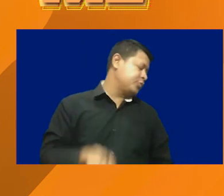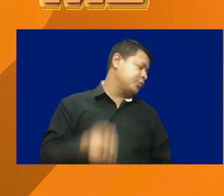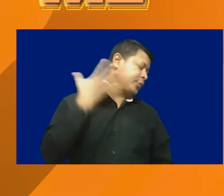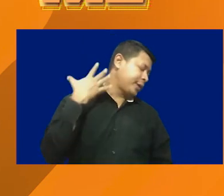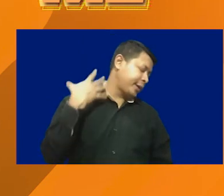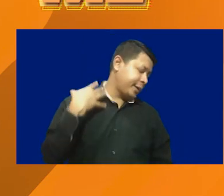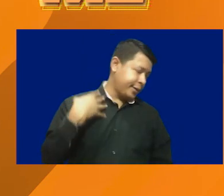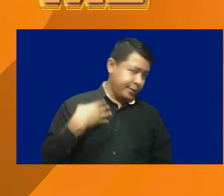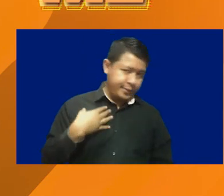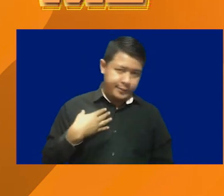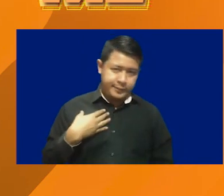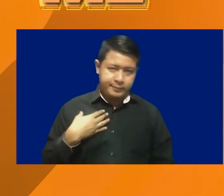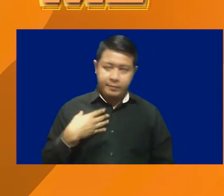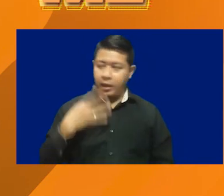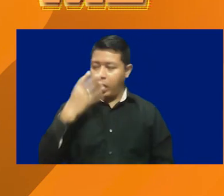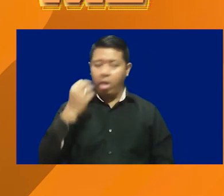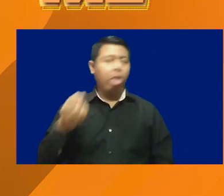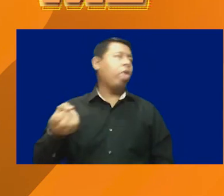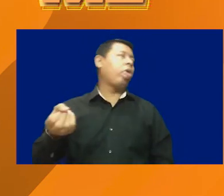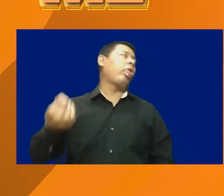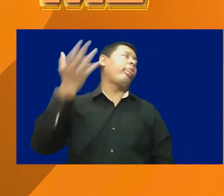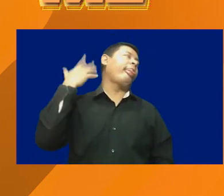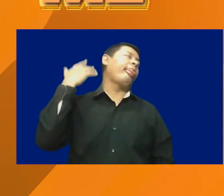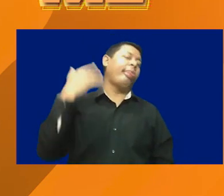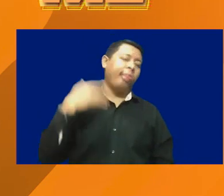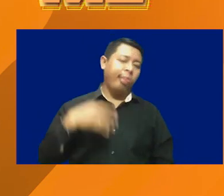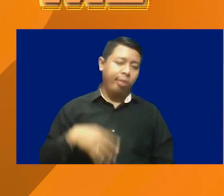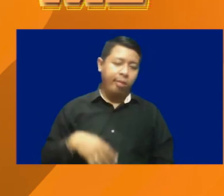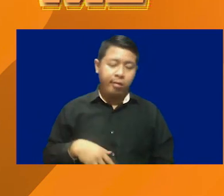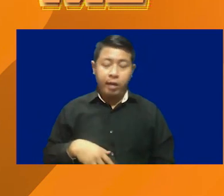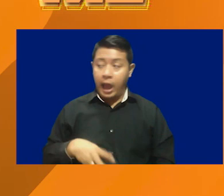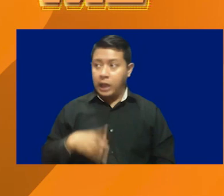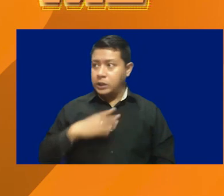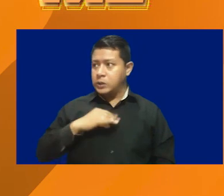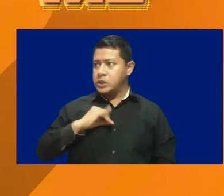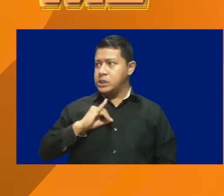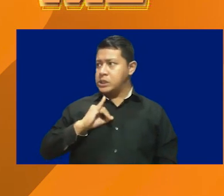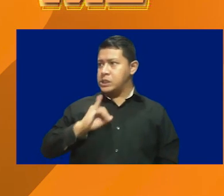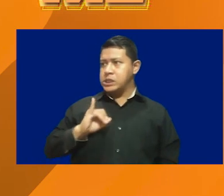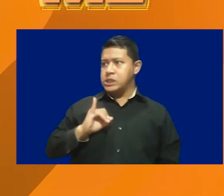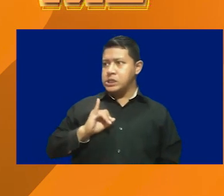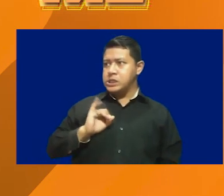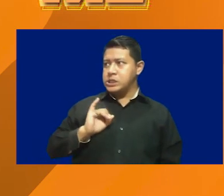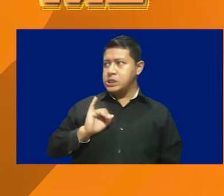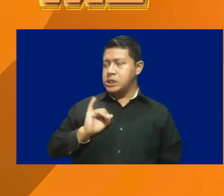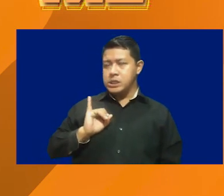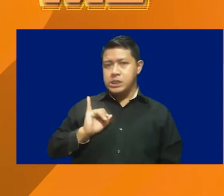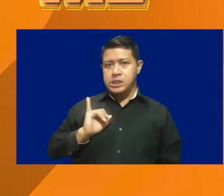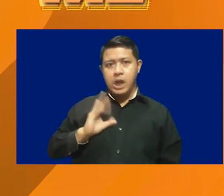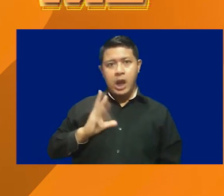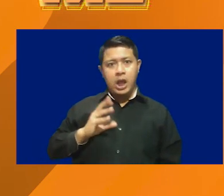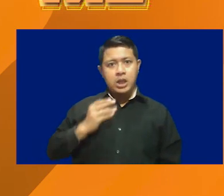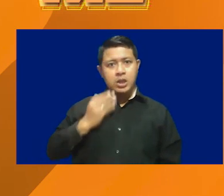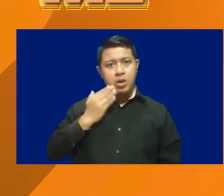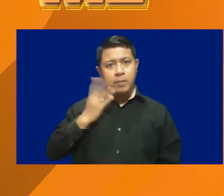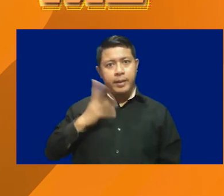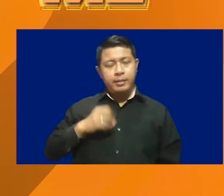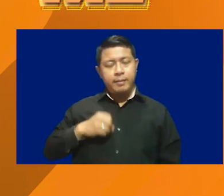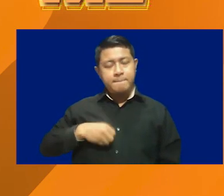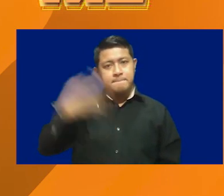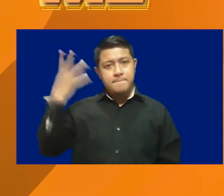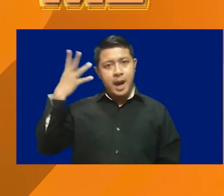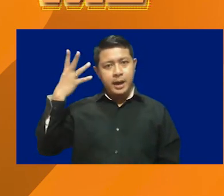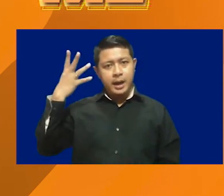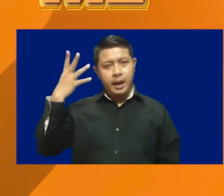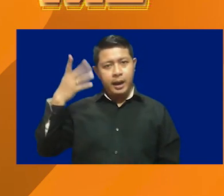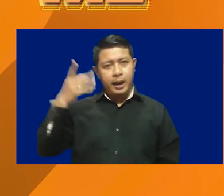menjadi bersikap acuh tak acuh, menjadi apatis, masa bodoh, atau iri hati,